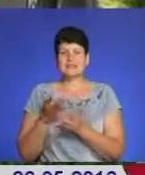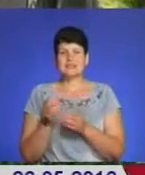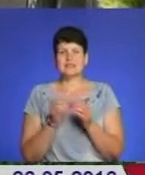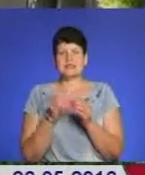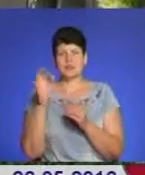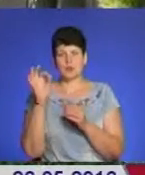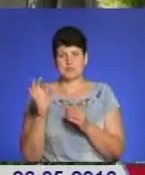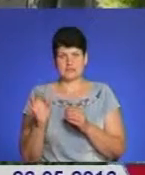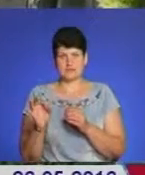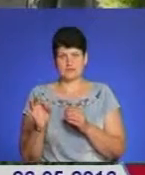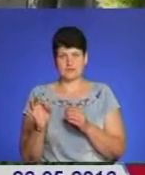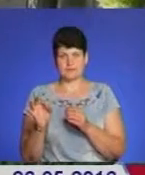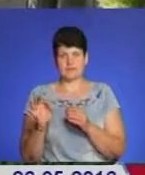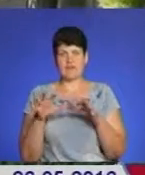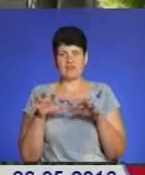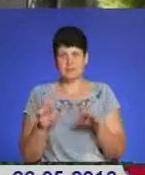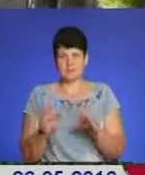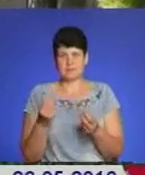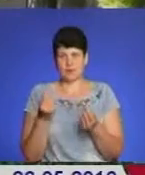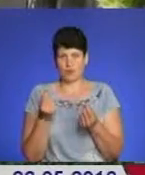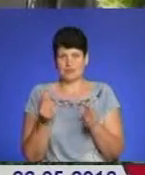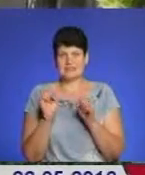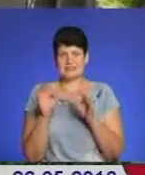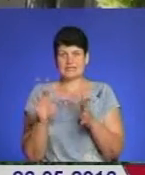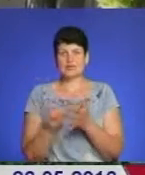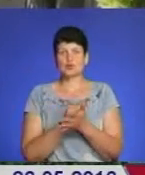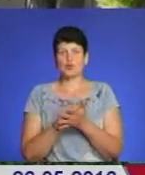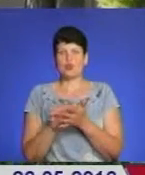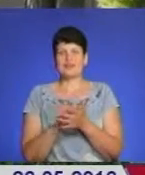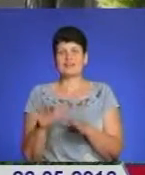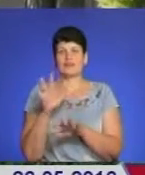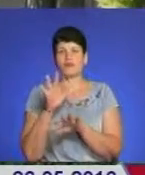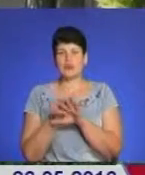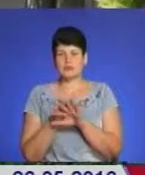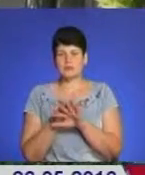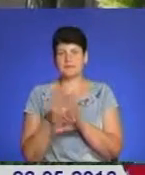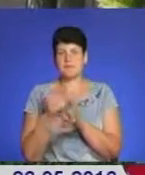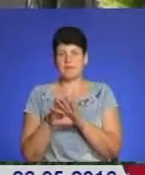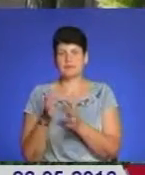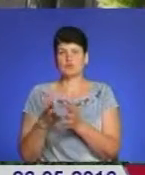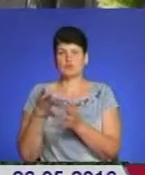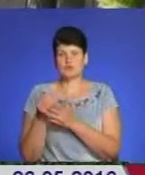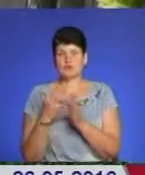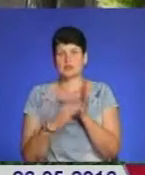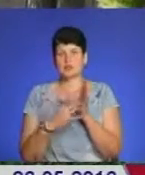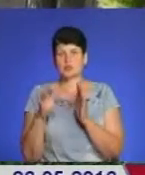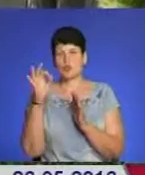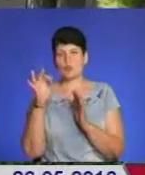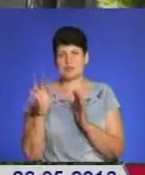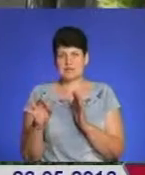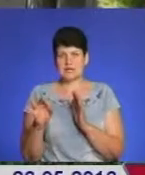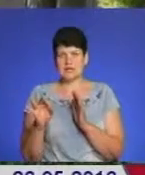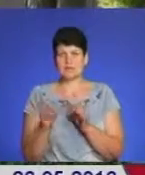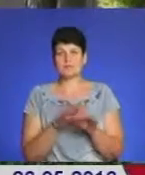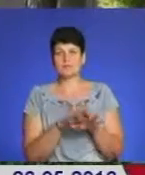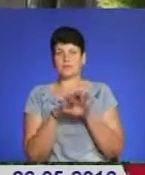10% власними коштами, здає документи в банк, банк доплачує 90% постачальнику